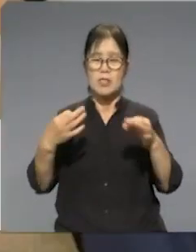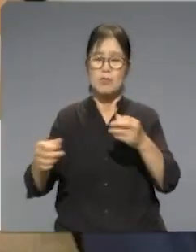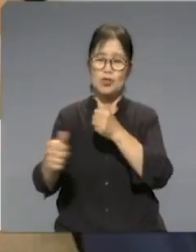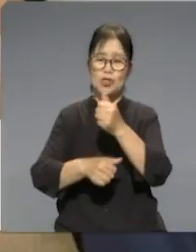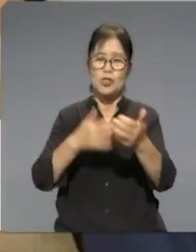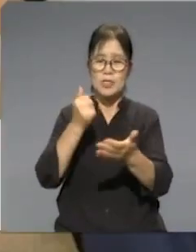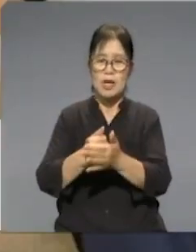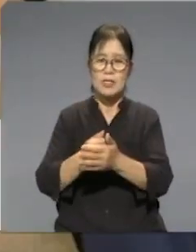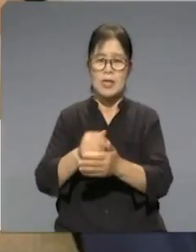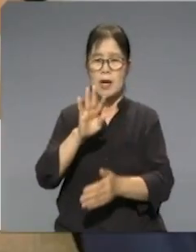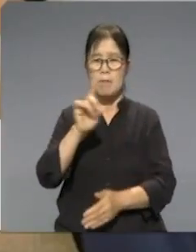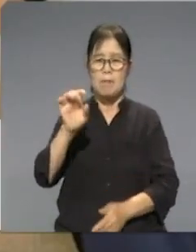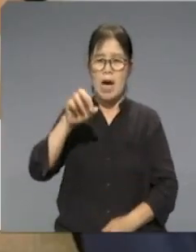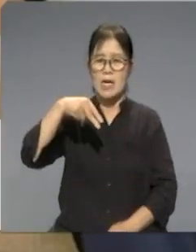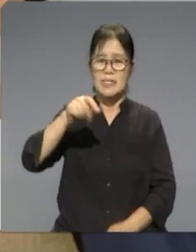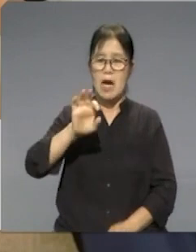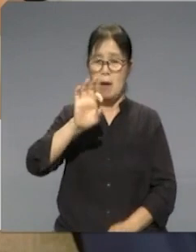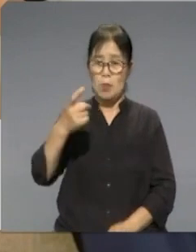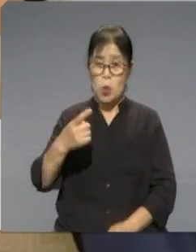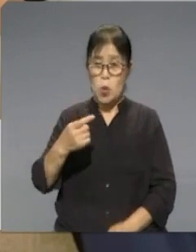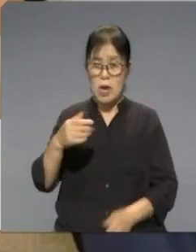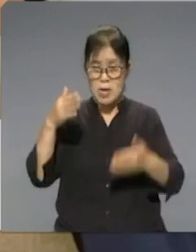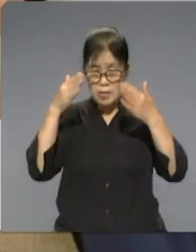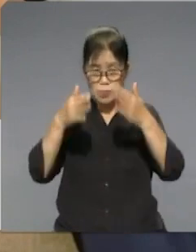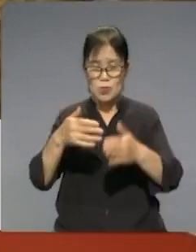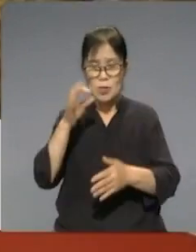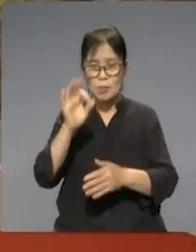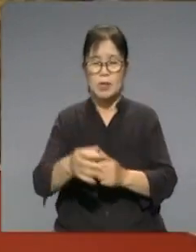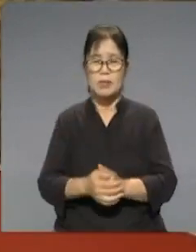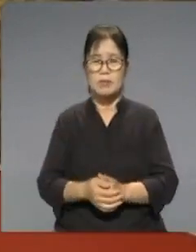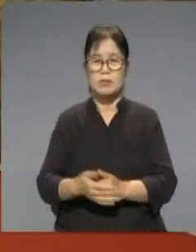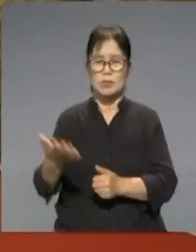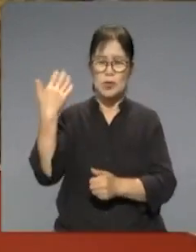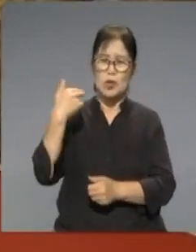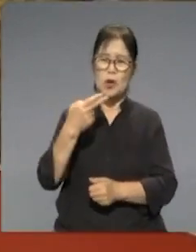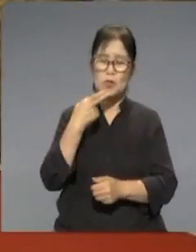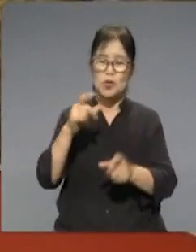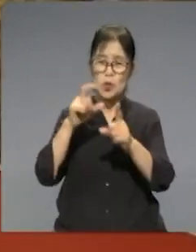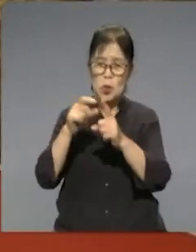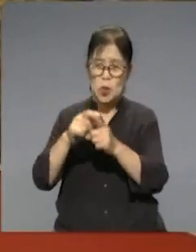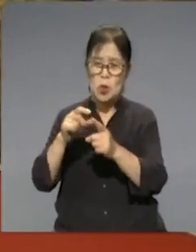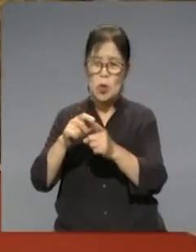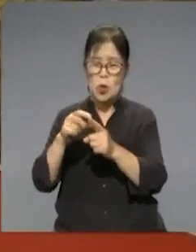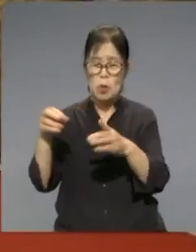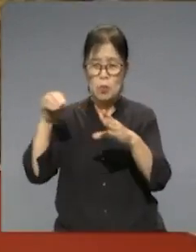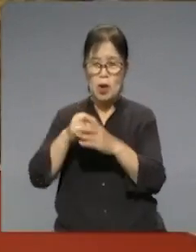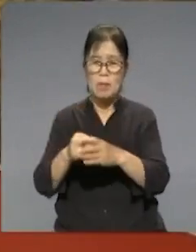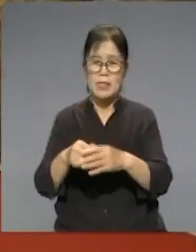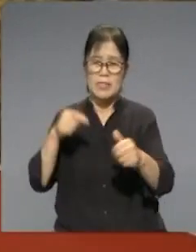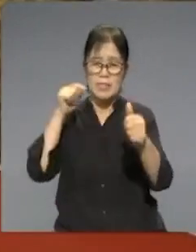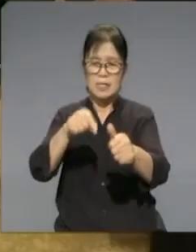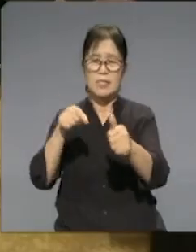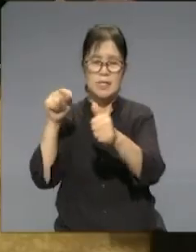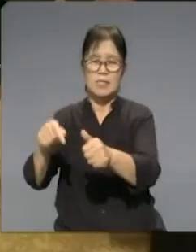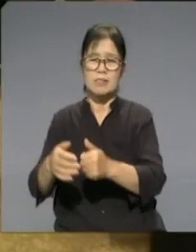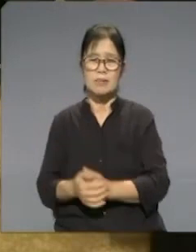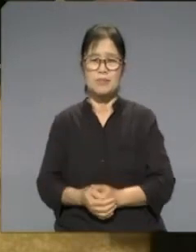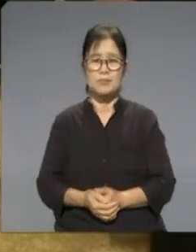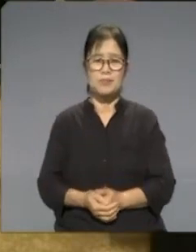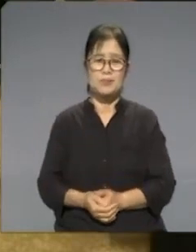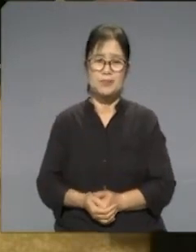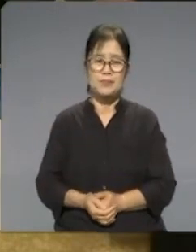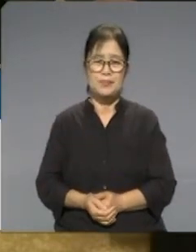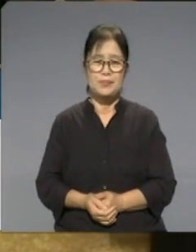동선은 방사포탄 등에 집중됐습니다. 이례적인 용어가 들어간 지시도 내렸습니다. 종영